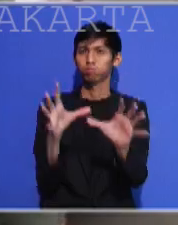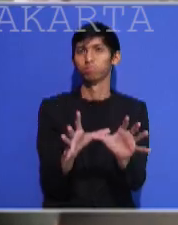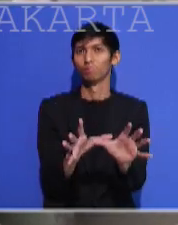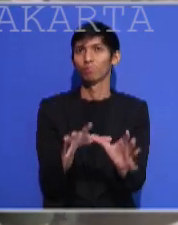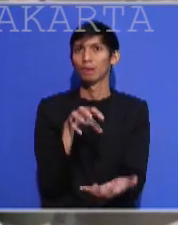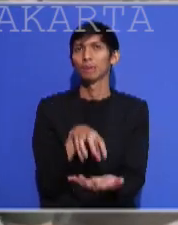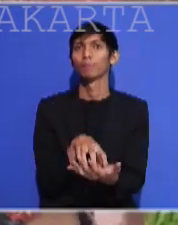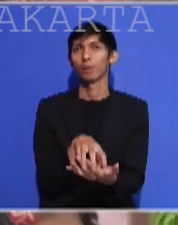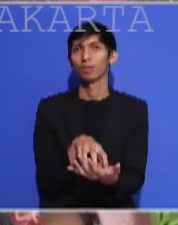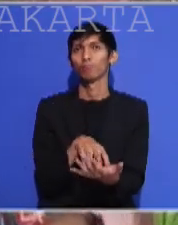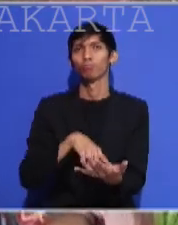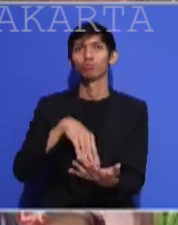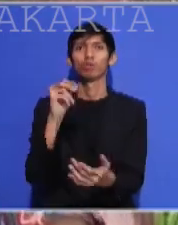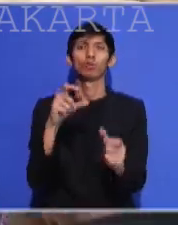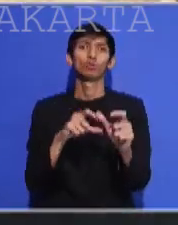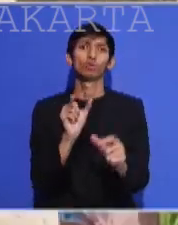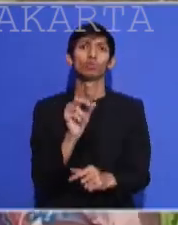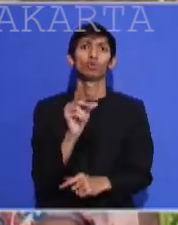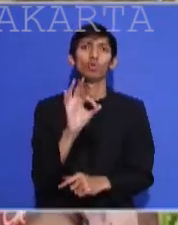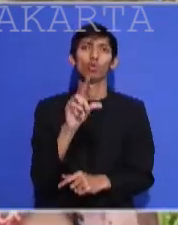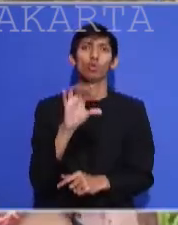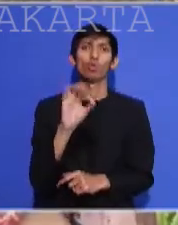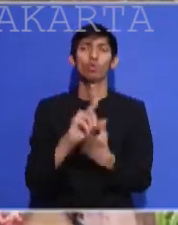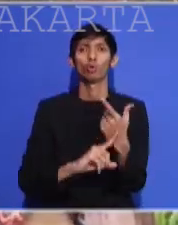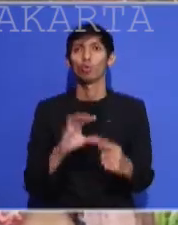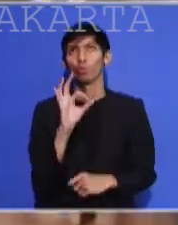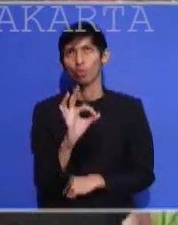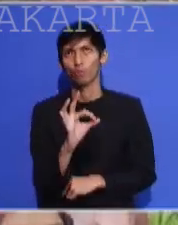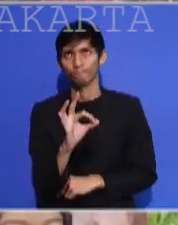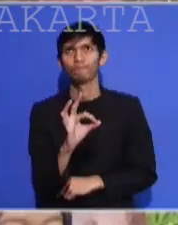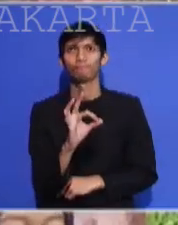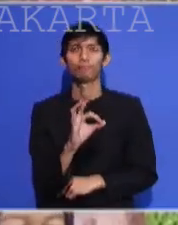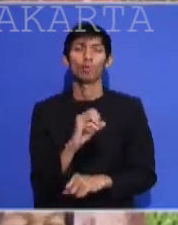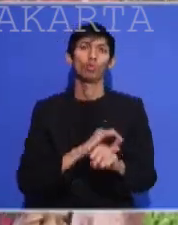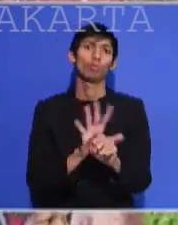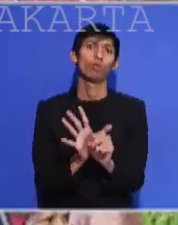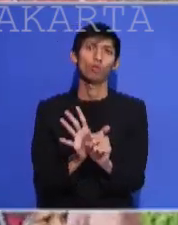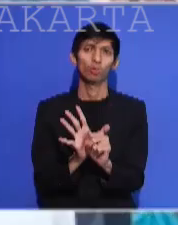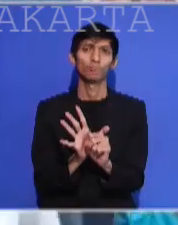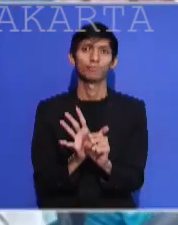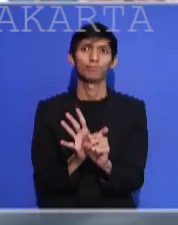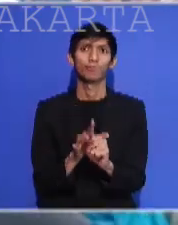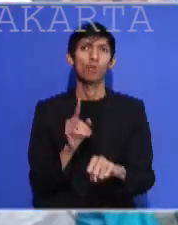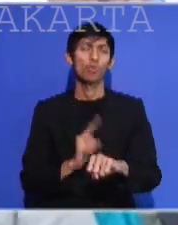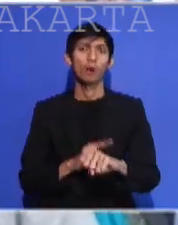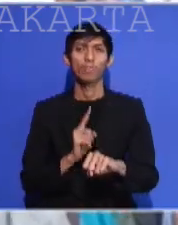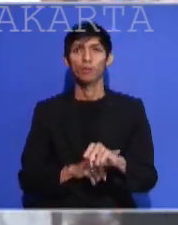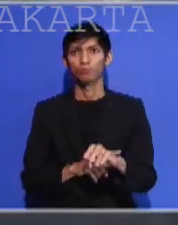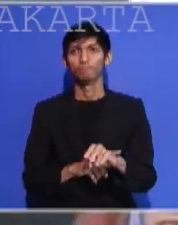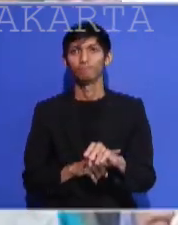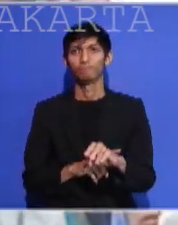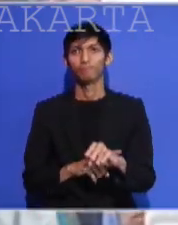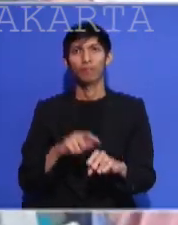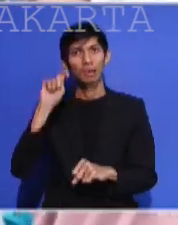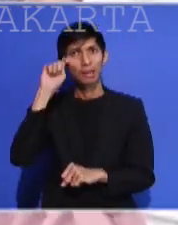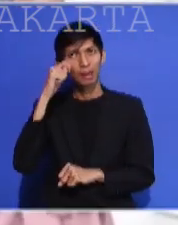Suroloyo di Dusun keceme Kelurahan gerbosari samigalu Kulon Progo Pada momen perayaan tahun baru Islam 1